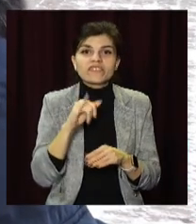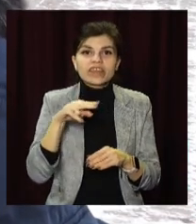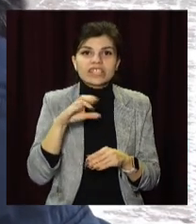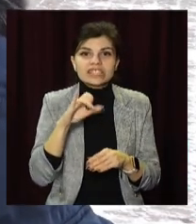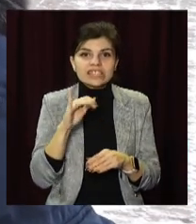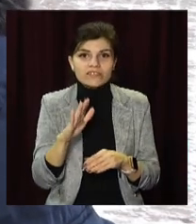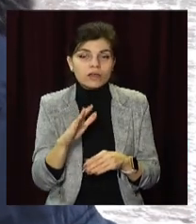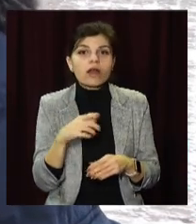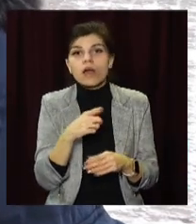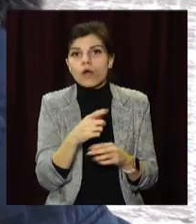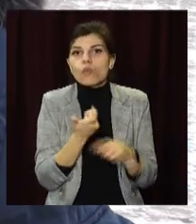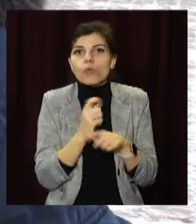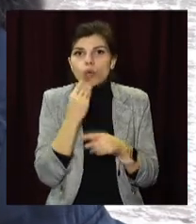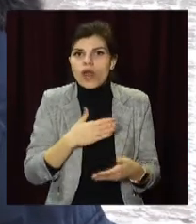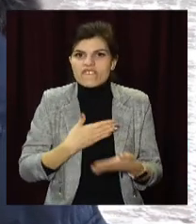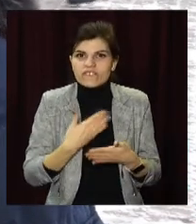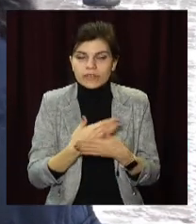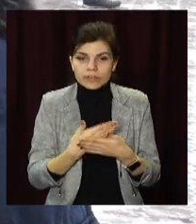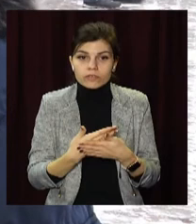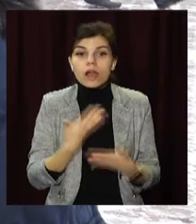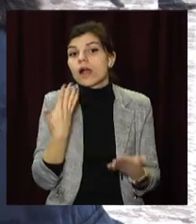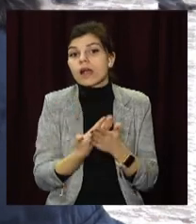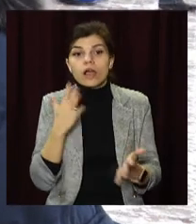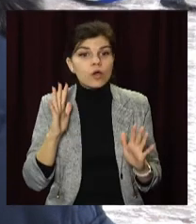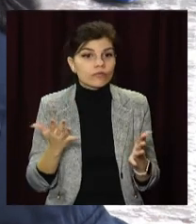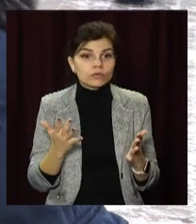більш ефективним, тому що у разі, якщо, наприклад,